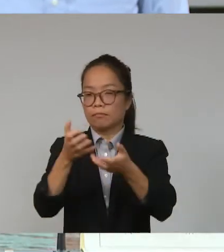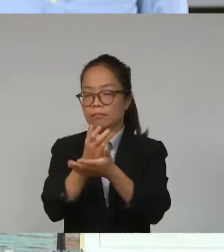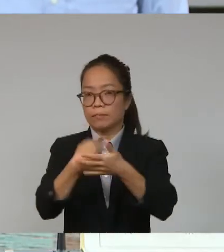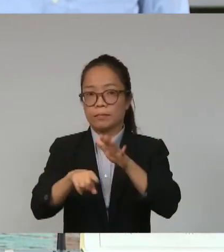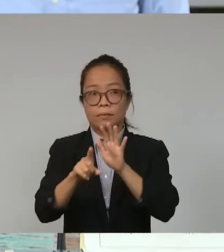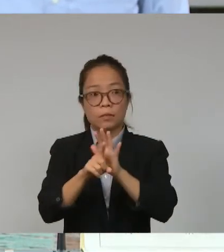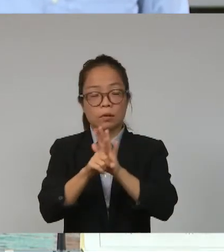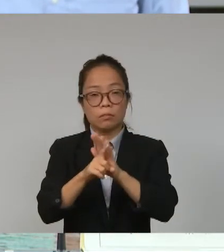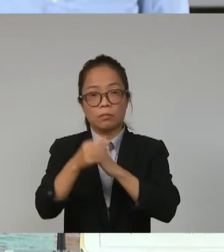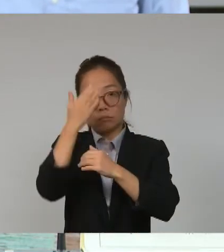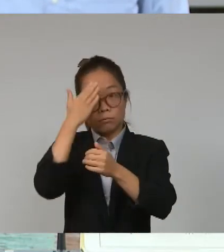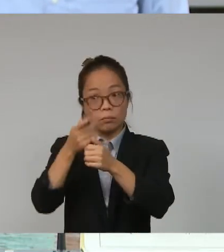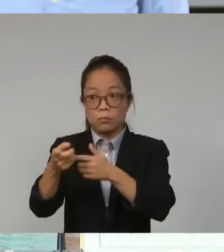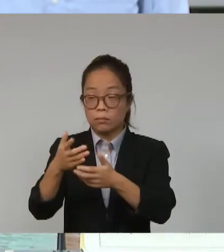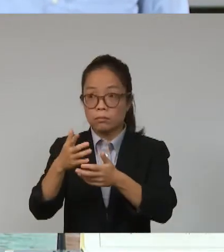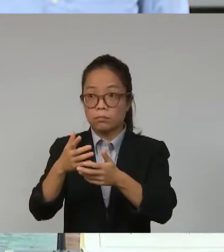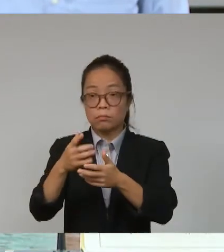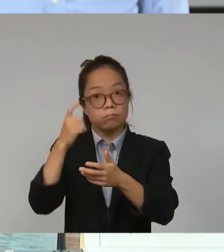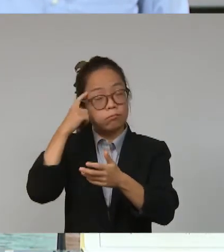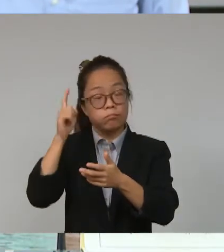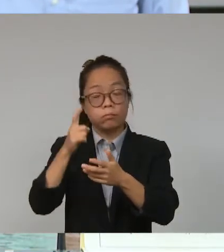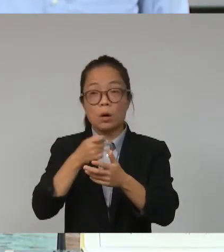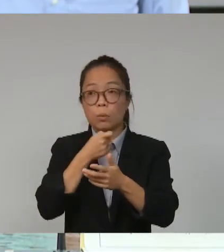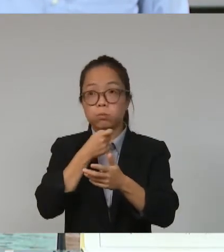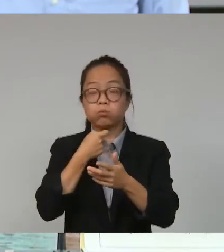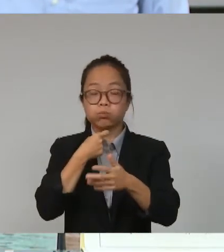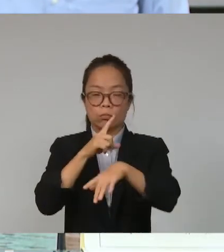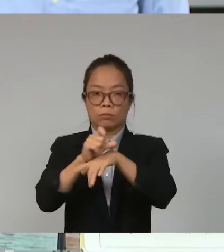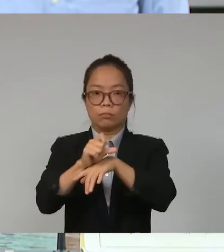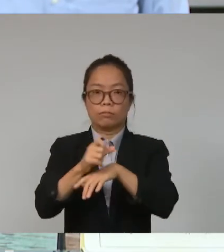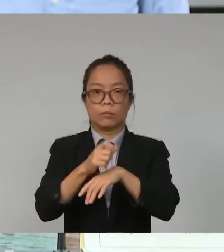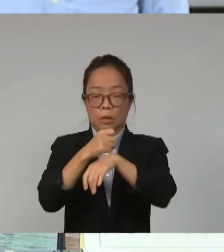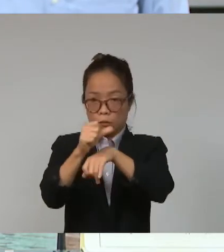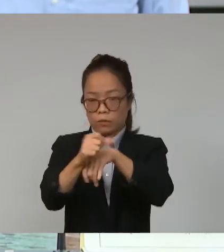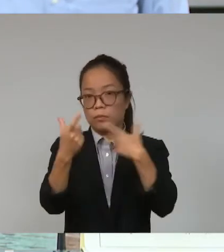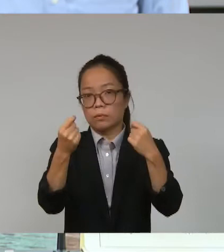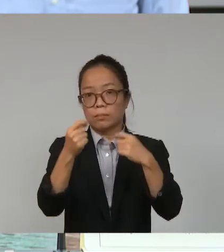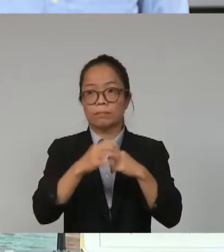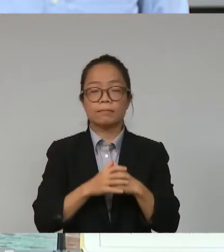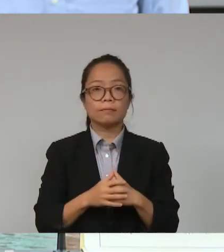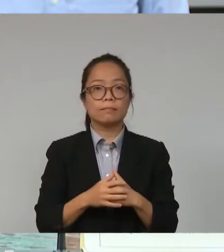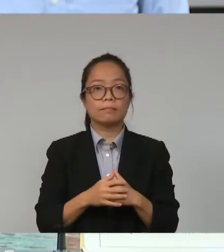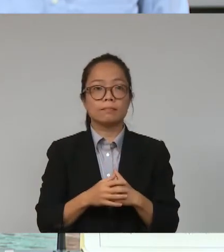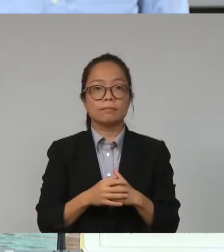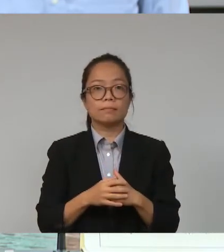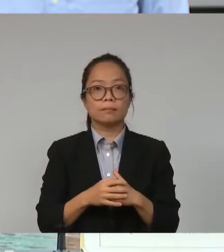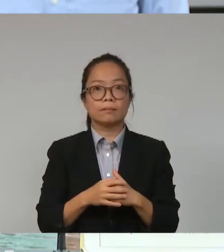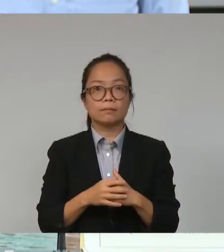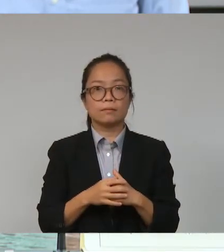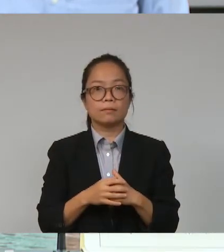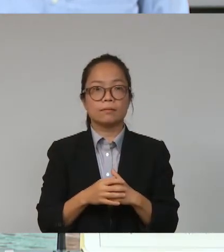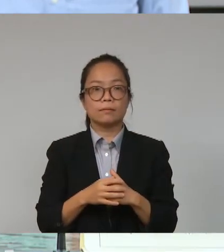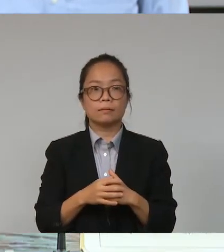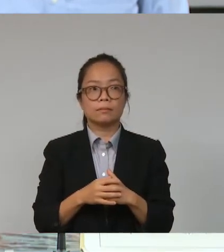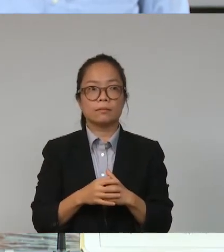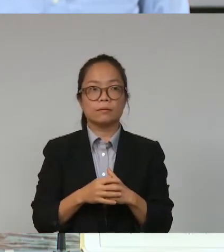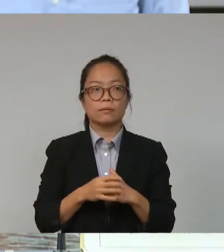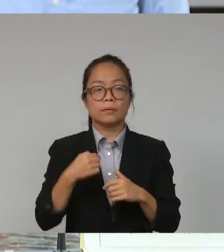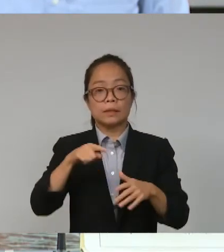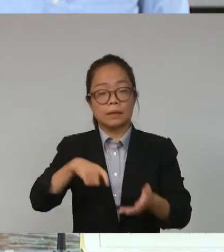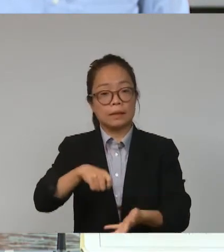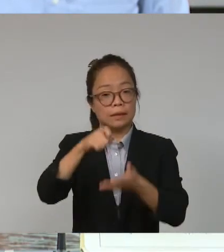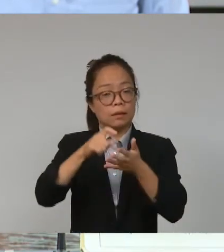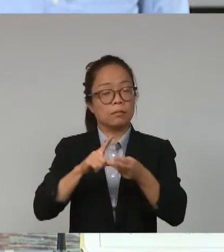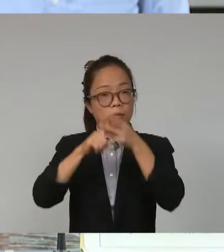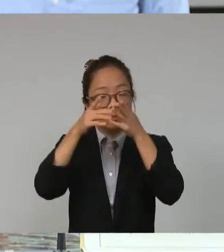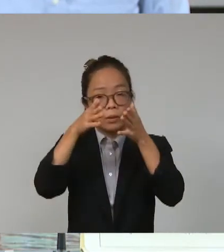不晓得内政部代表有没有发言，也是5分钟。 大家好，这项提案呢，